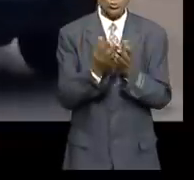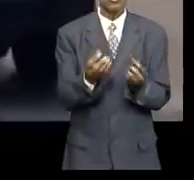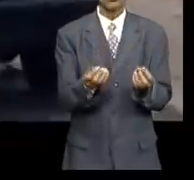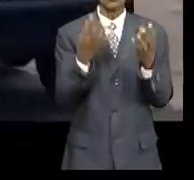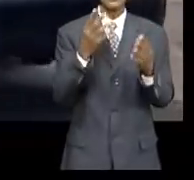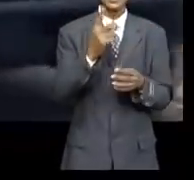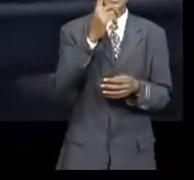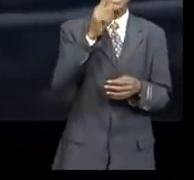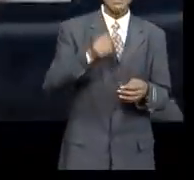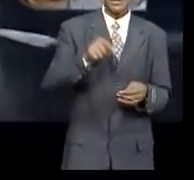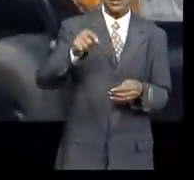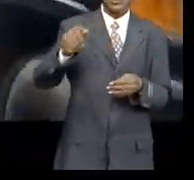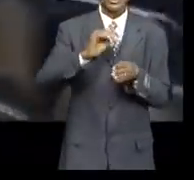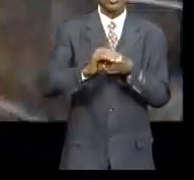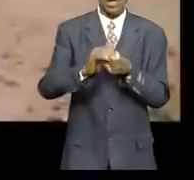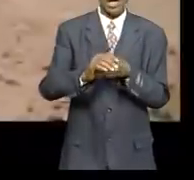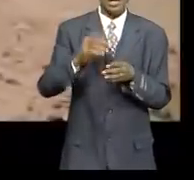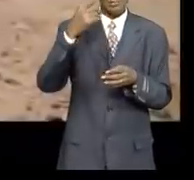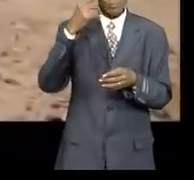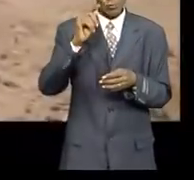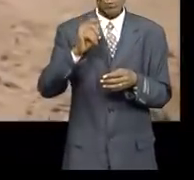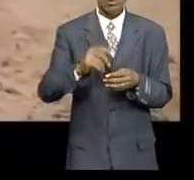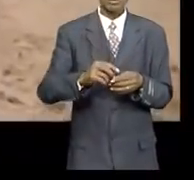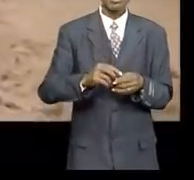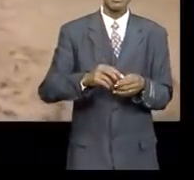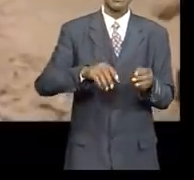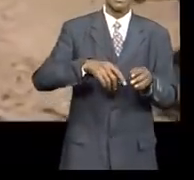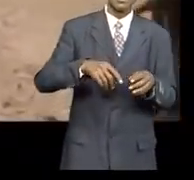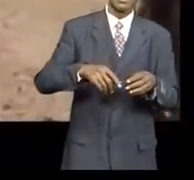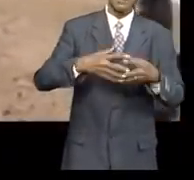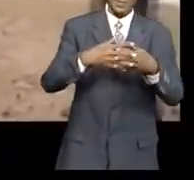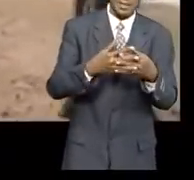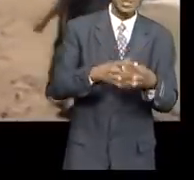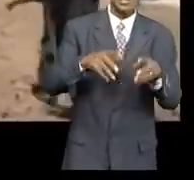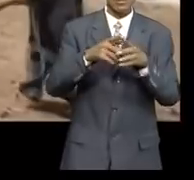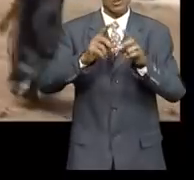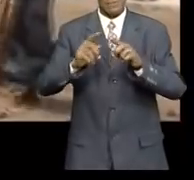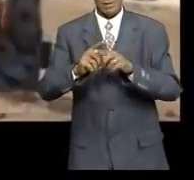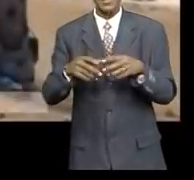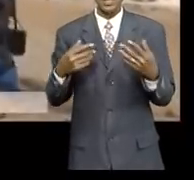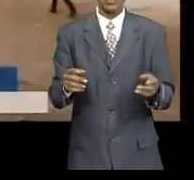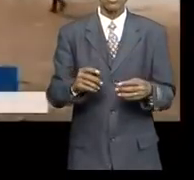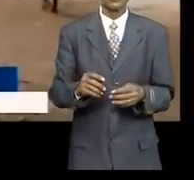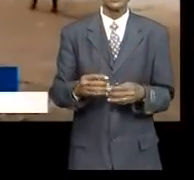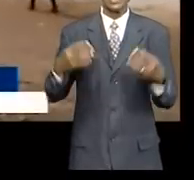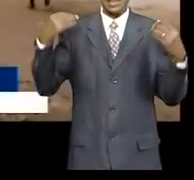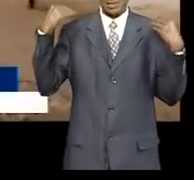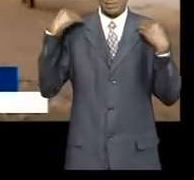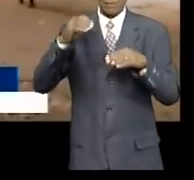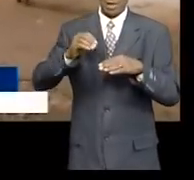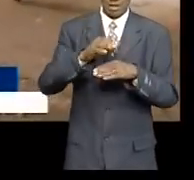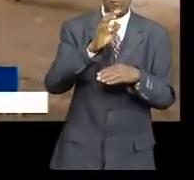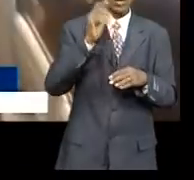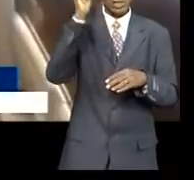En dépit de la résistance des militaires envoyés sur les lieux, avec l'aide de la police, l'huissier de justice